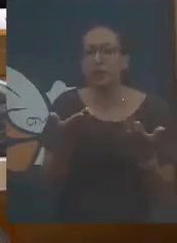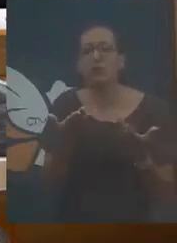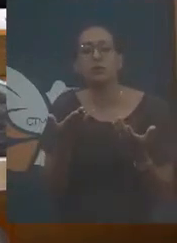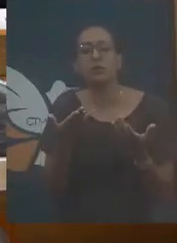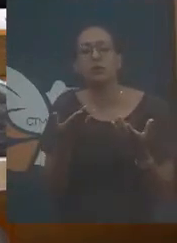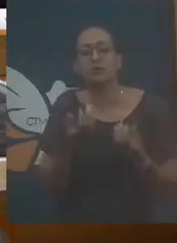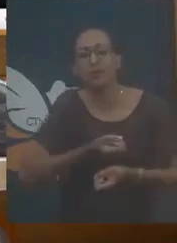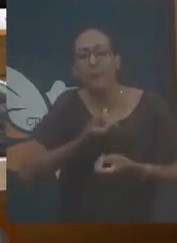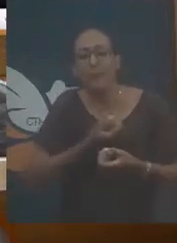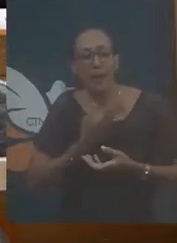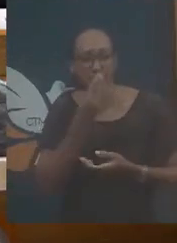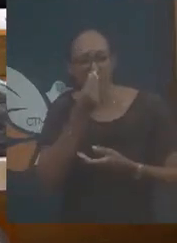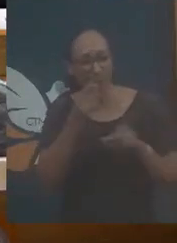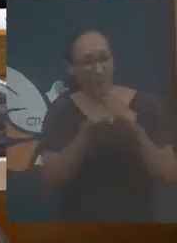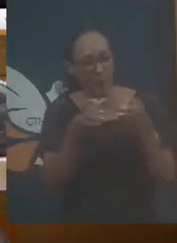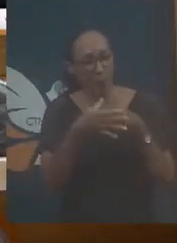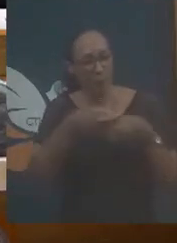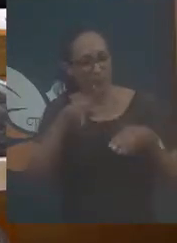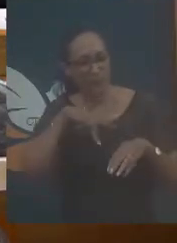bien, il est lucide.